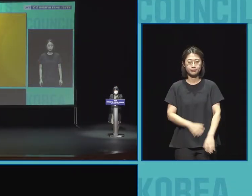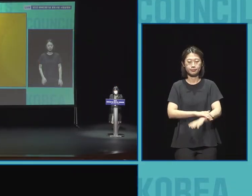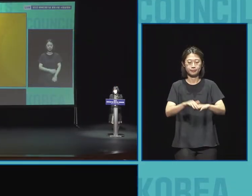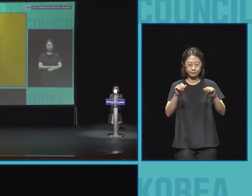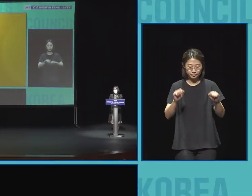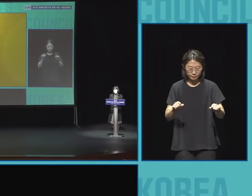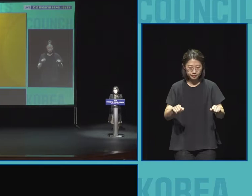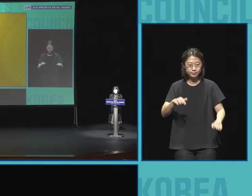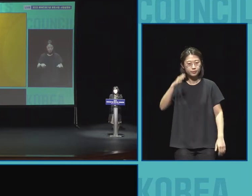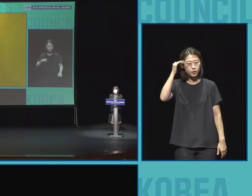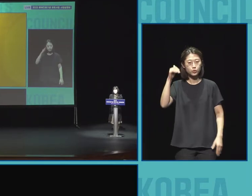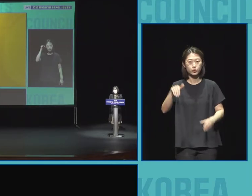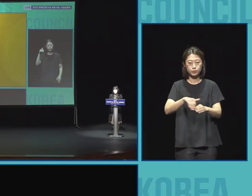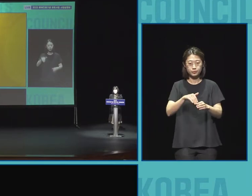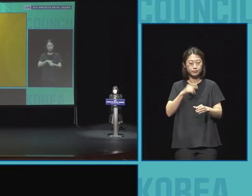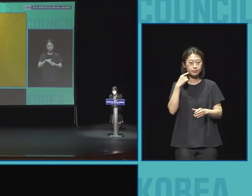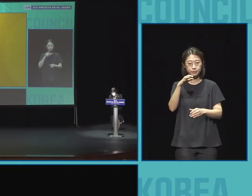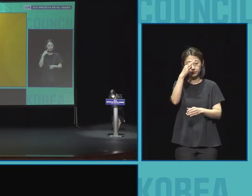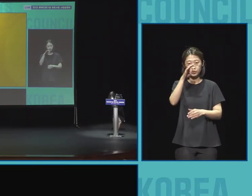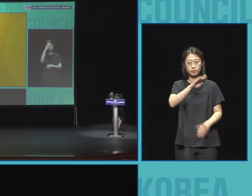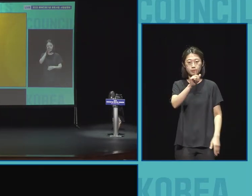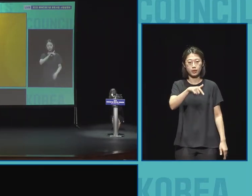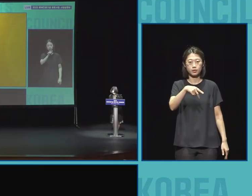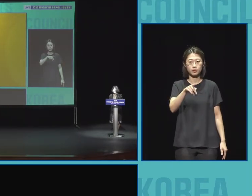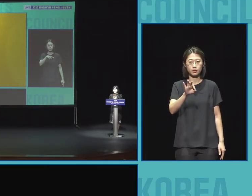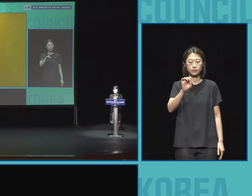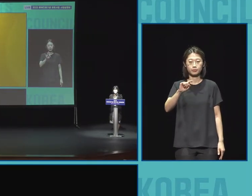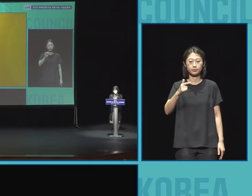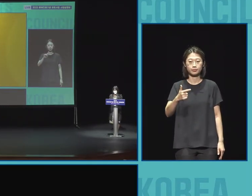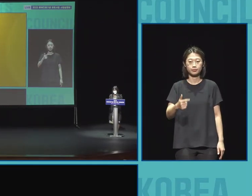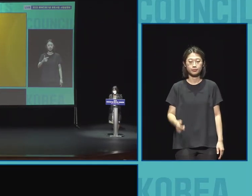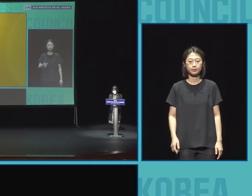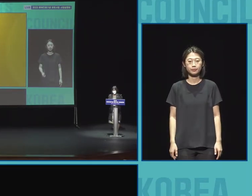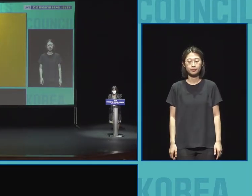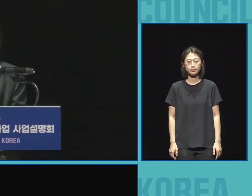안녕하십니까. 한국문화예술위원회 일자리기획팀의 박성은입니다.